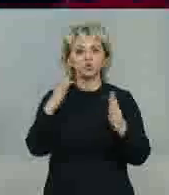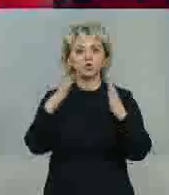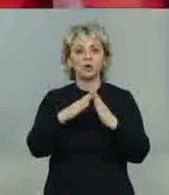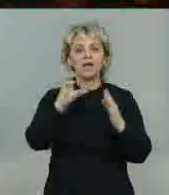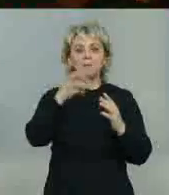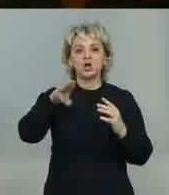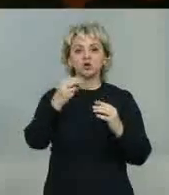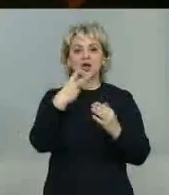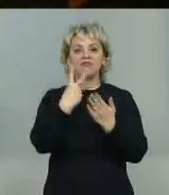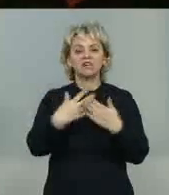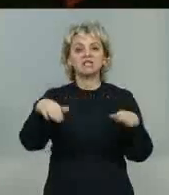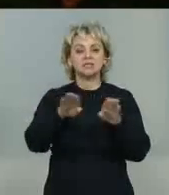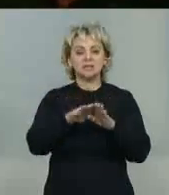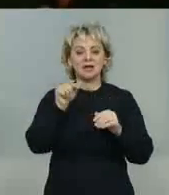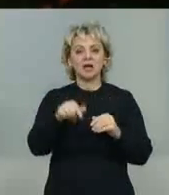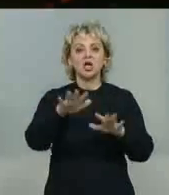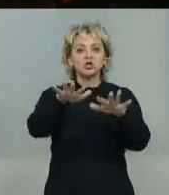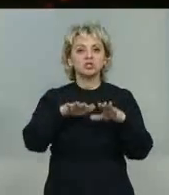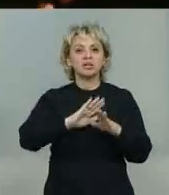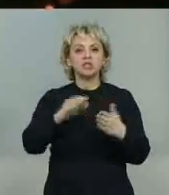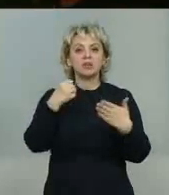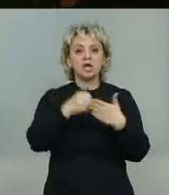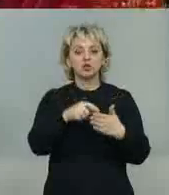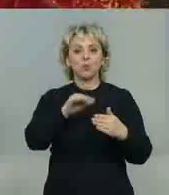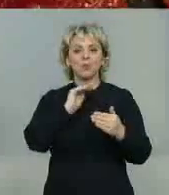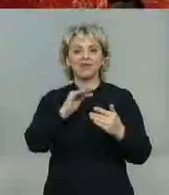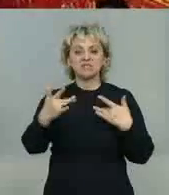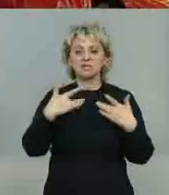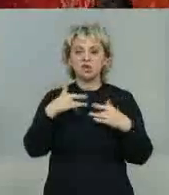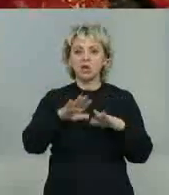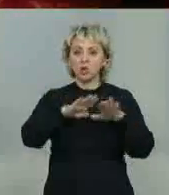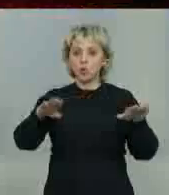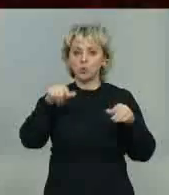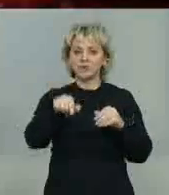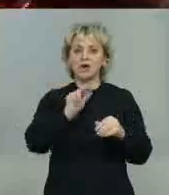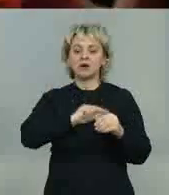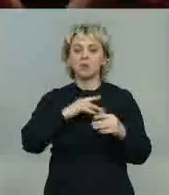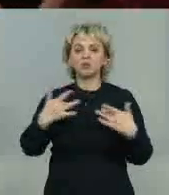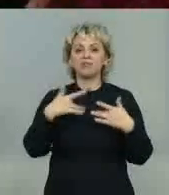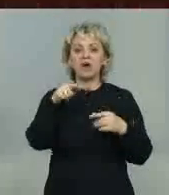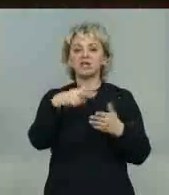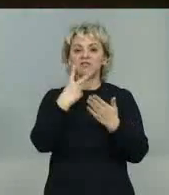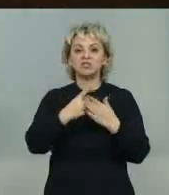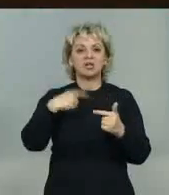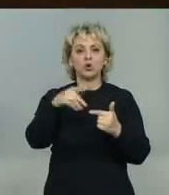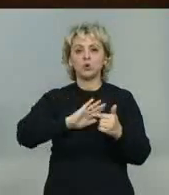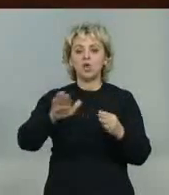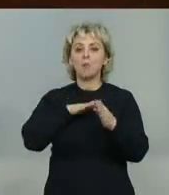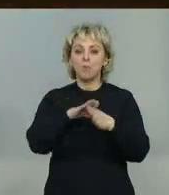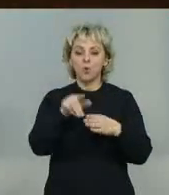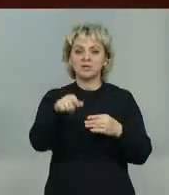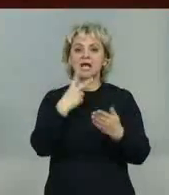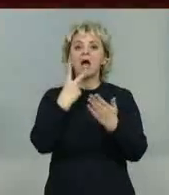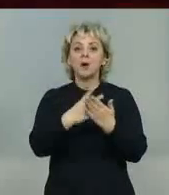Самуила Маршака выглядит вот так. Зрителям недоступна профессиональная театральная кухня. Работу артистов они видят далеко не полностью.